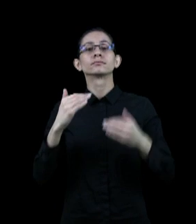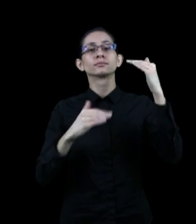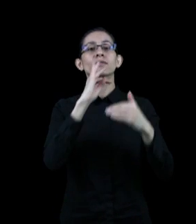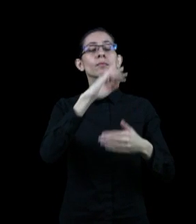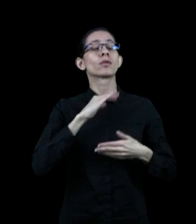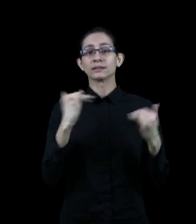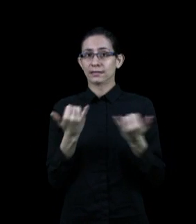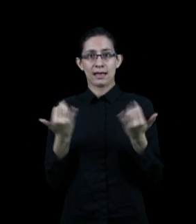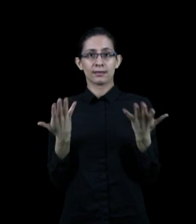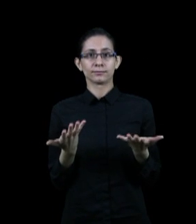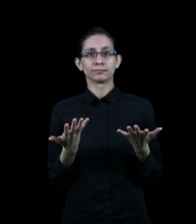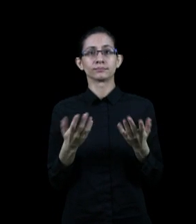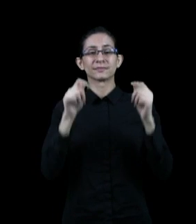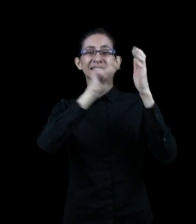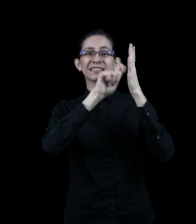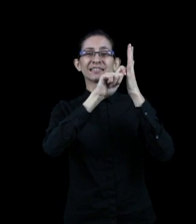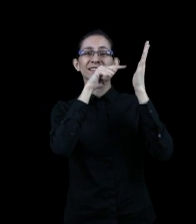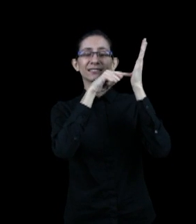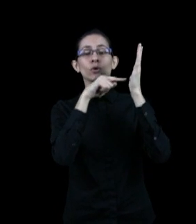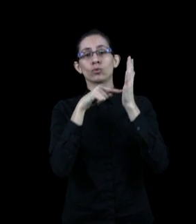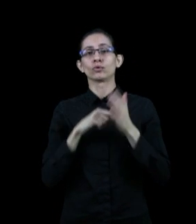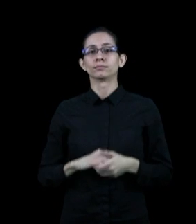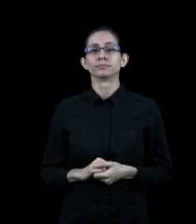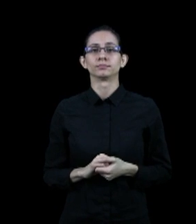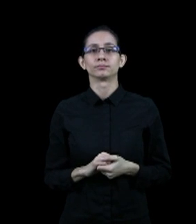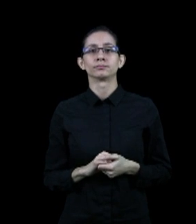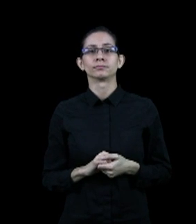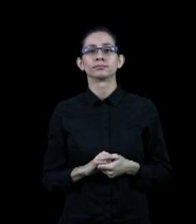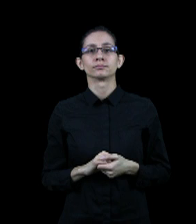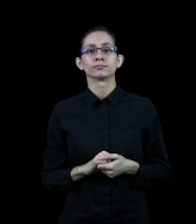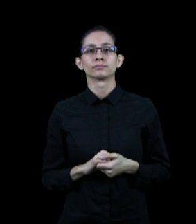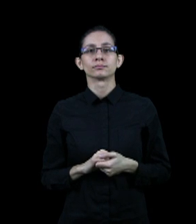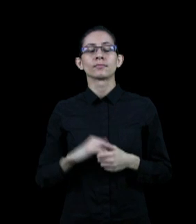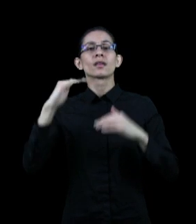Policzmy, jaka jest elastyczność podaży w tym zaznaczonym fragmencie krzywej.